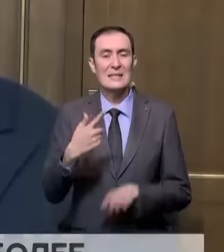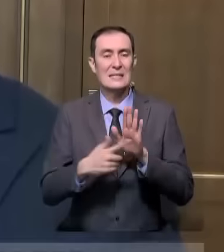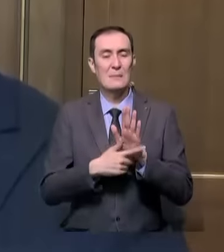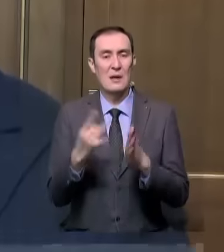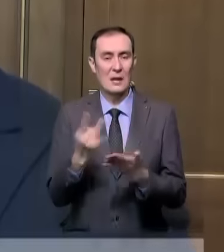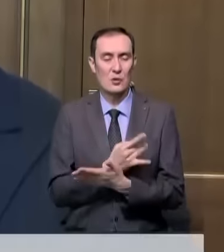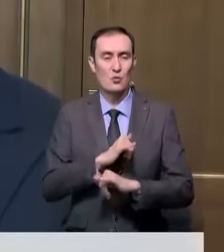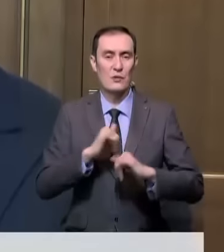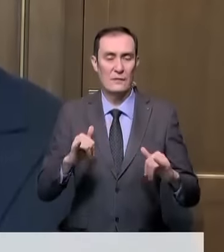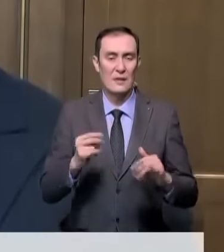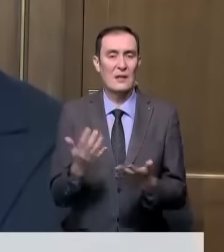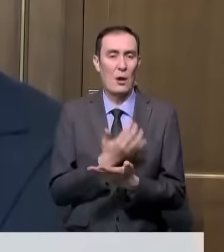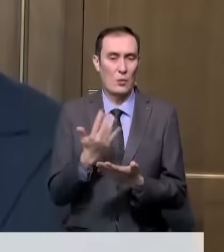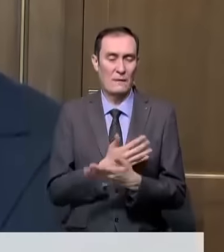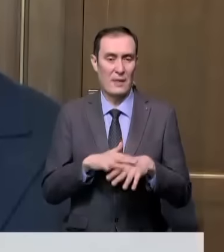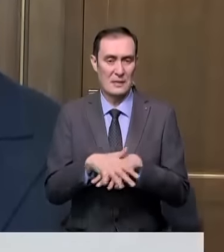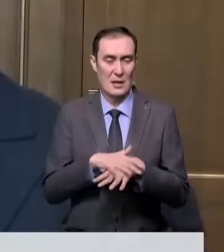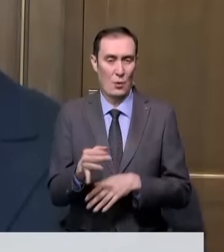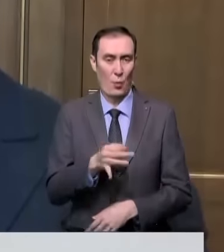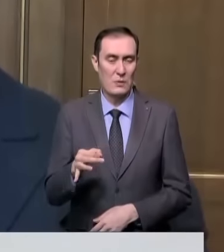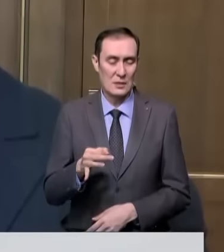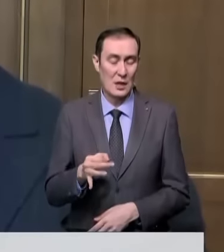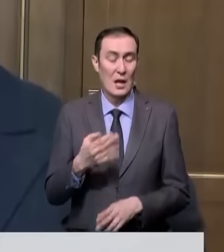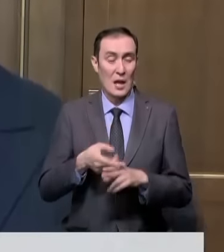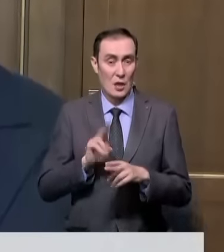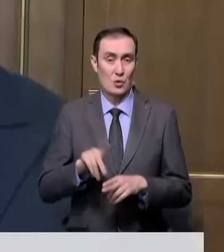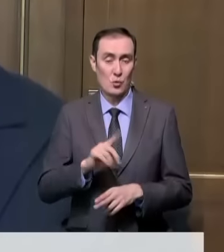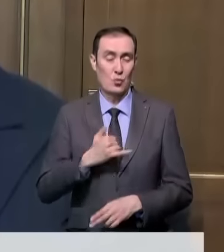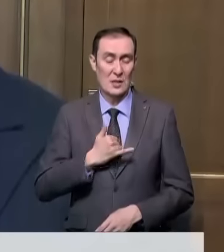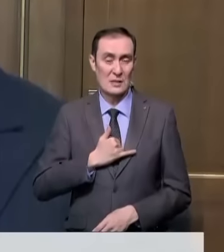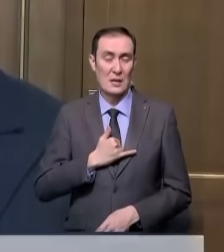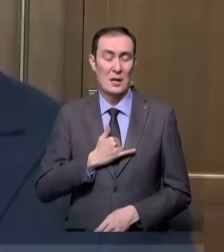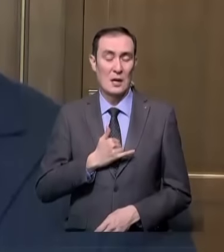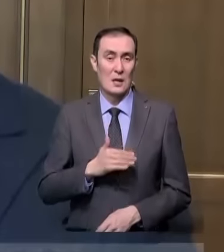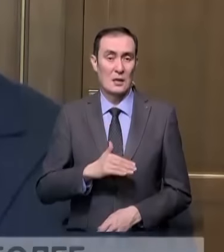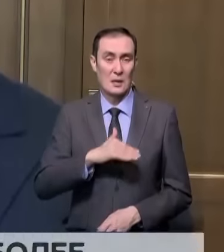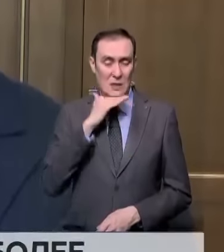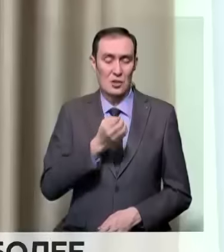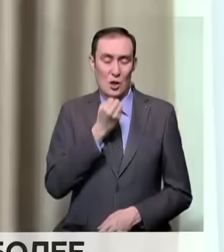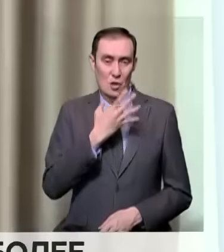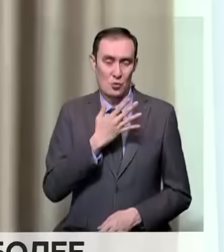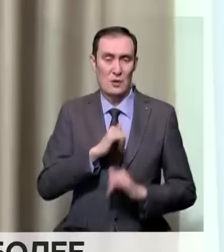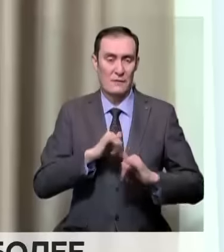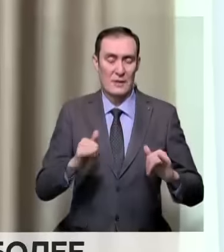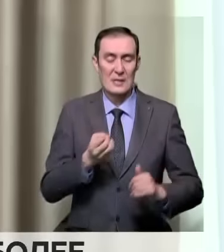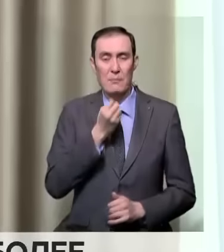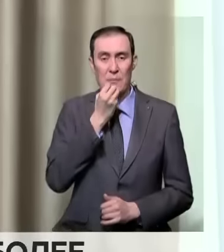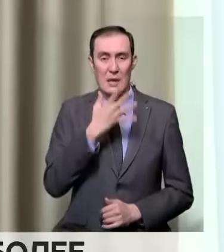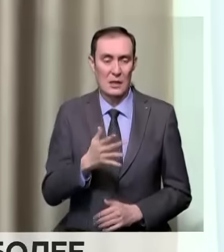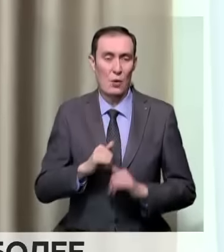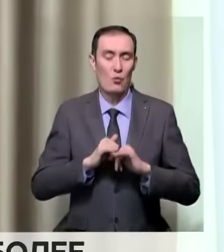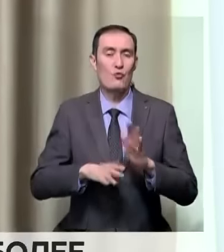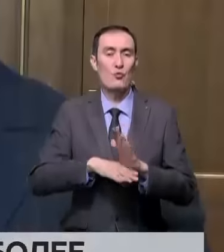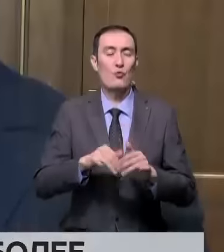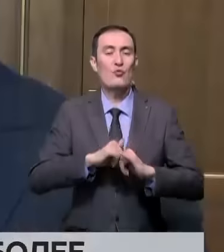увеличилась доля собственного доходов региона. То есть это говорит о том, что регион достаточно динамично развивается. Благодаря именно